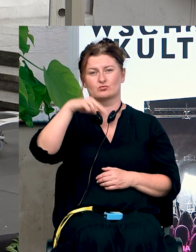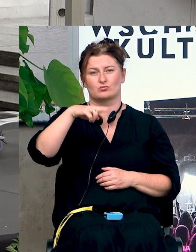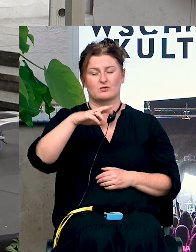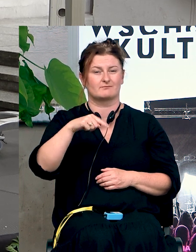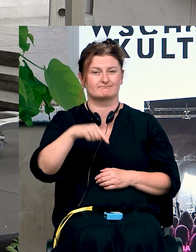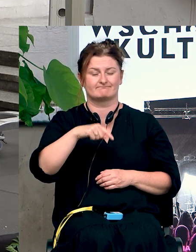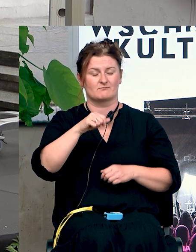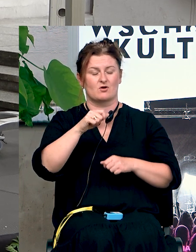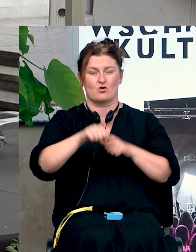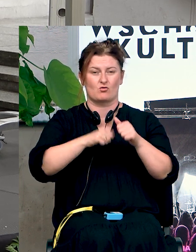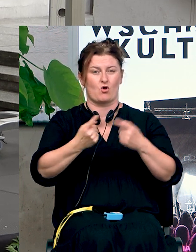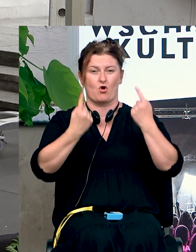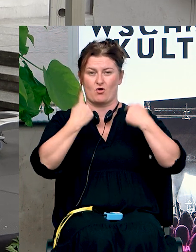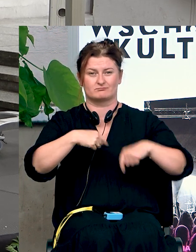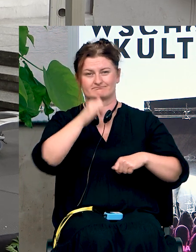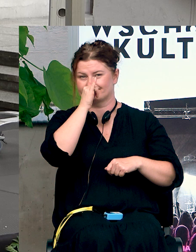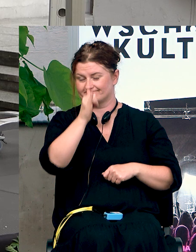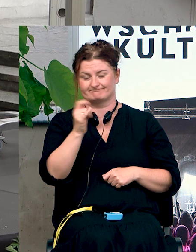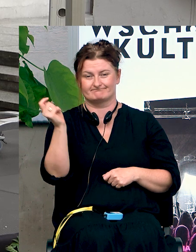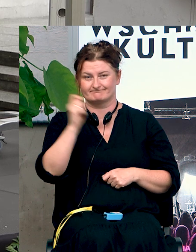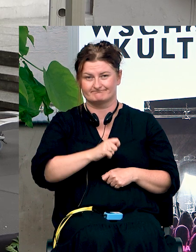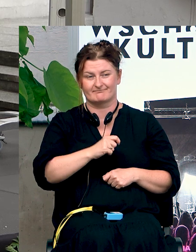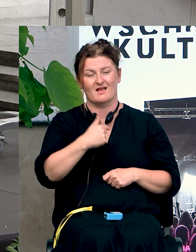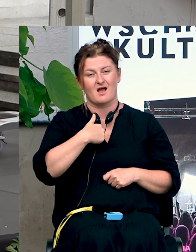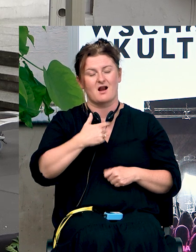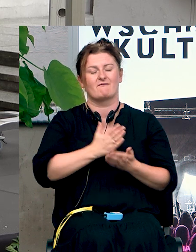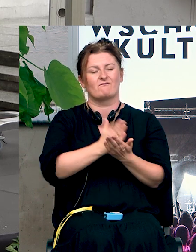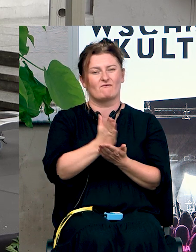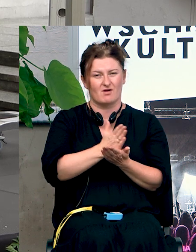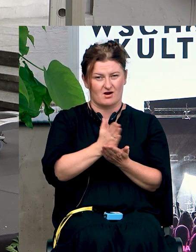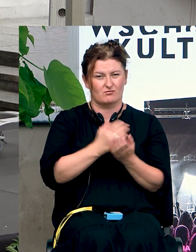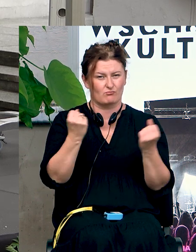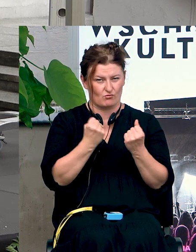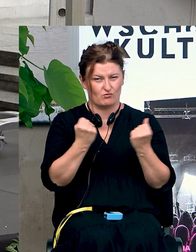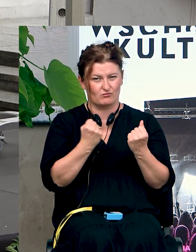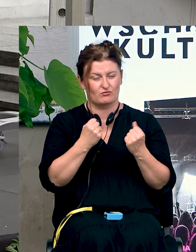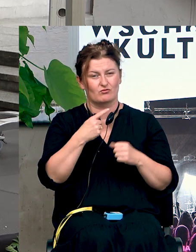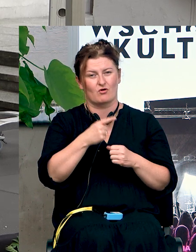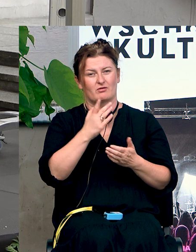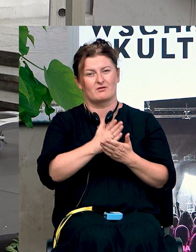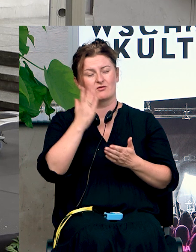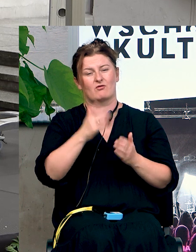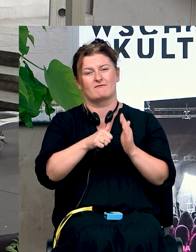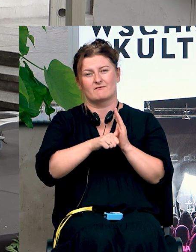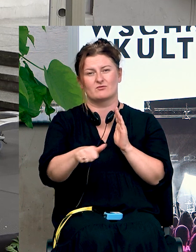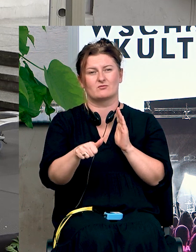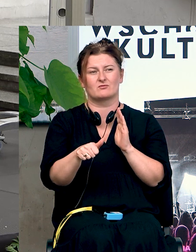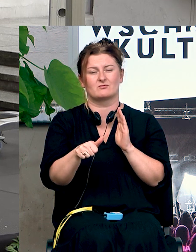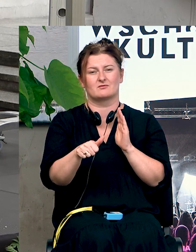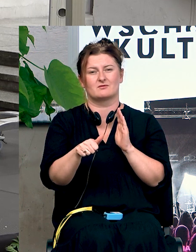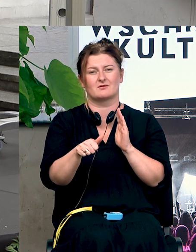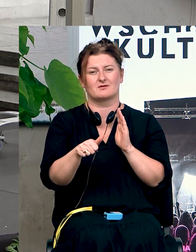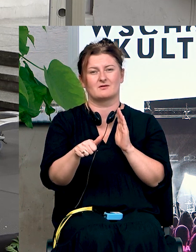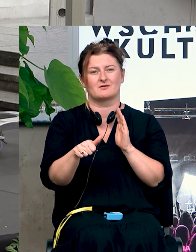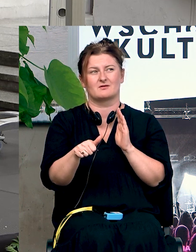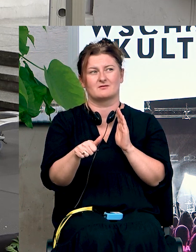roku osobiście nie będzie, ale głęboko wierzę w to, że jest to tylko i wyłącznie